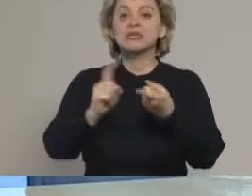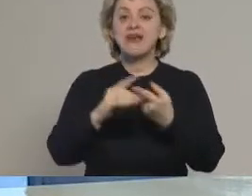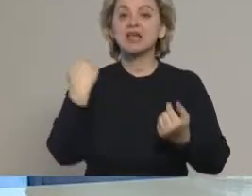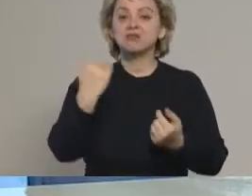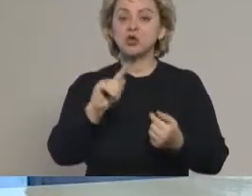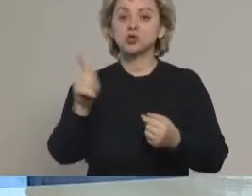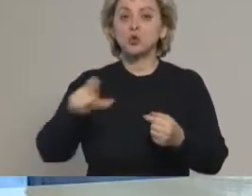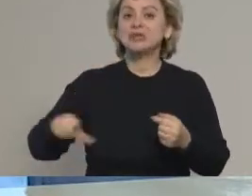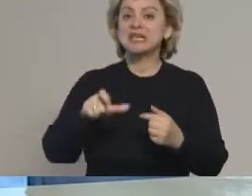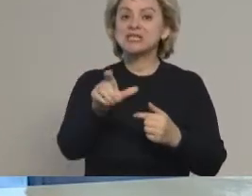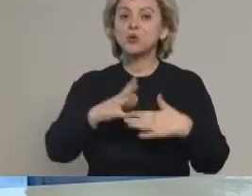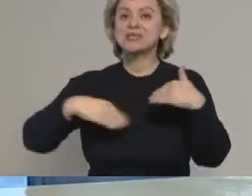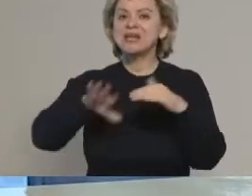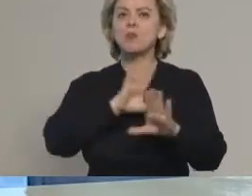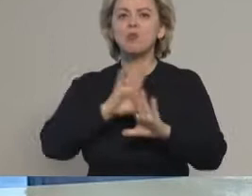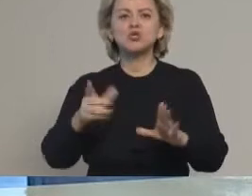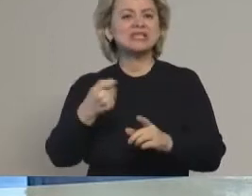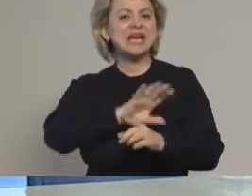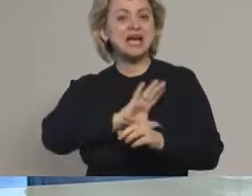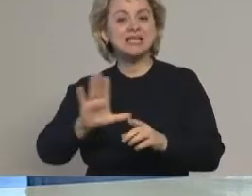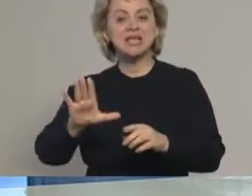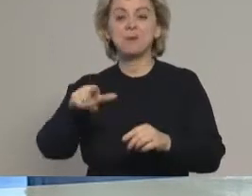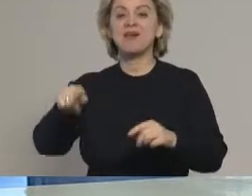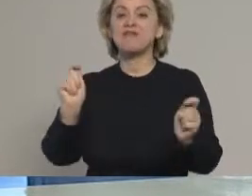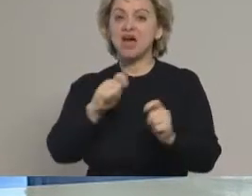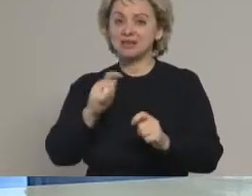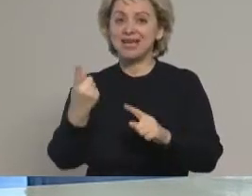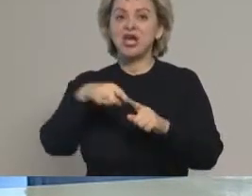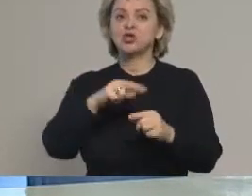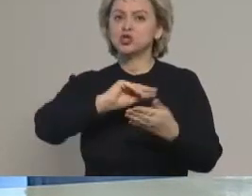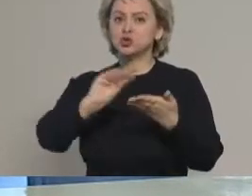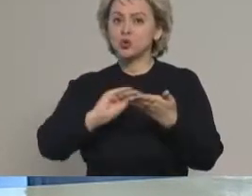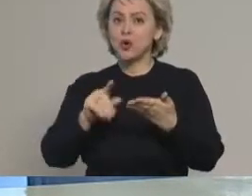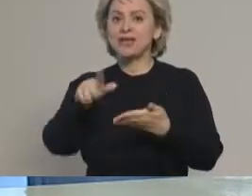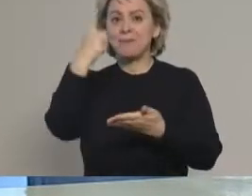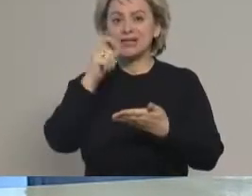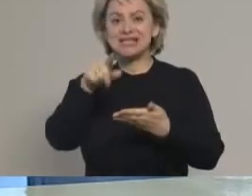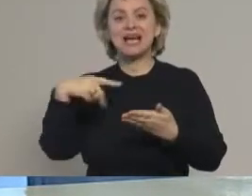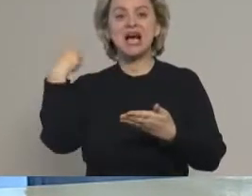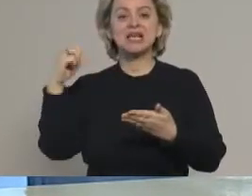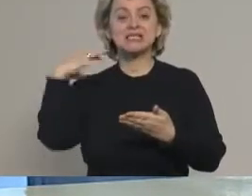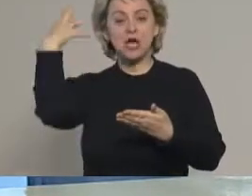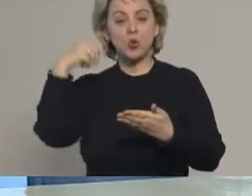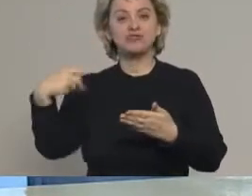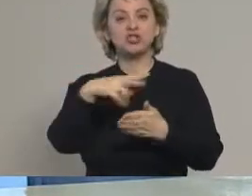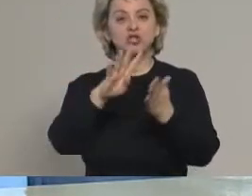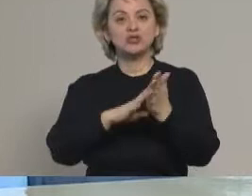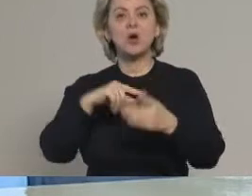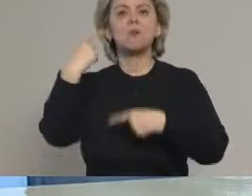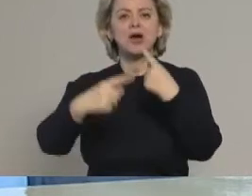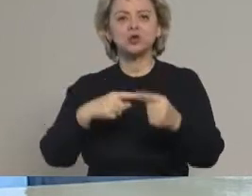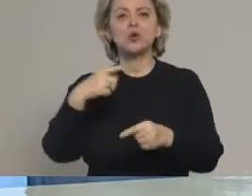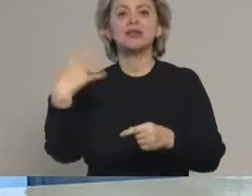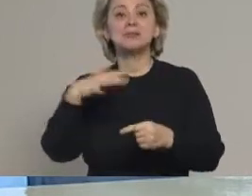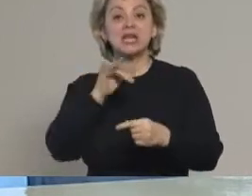от вас, чтобы на Донскую землю больше никогда не пришла война. Эти строки послания казаков 2019 года потомкам на